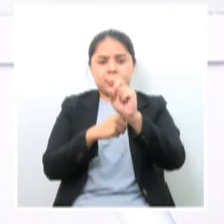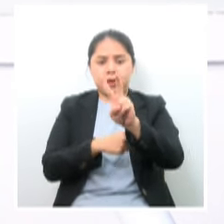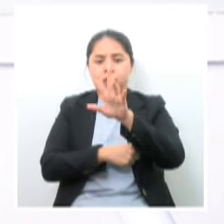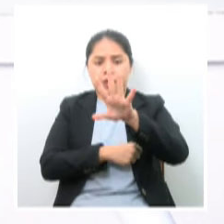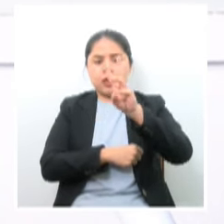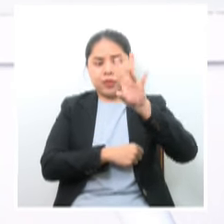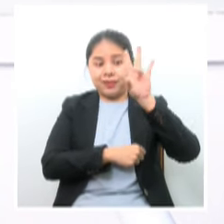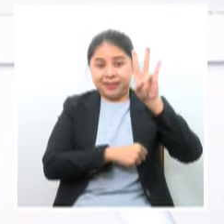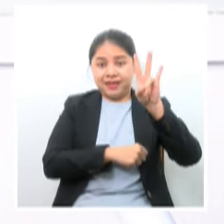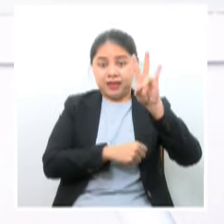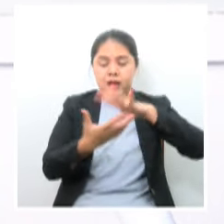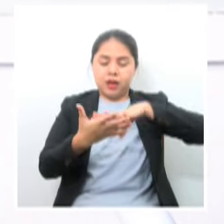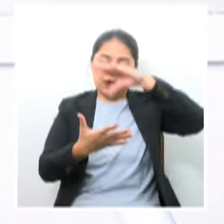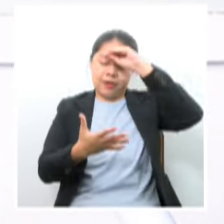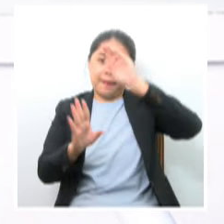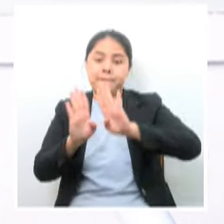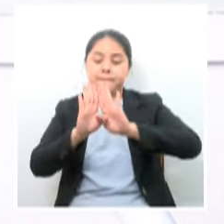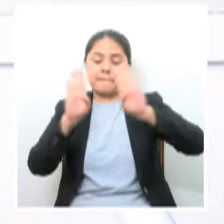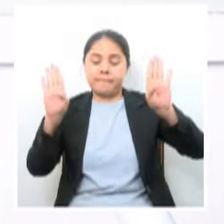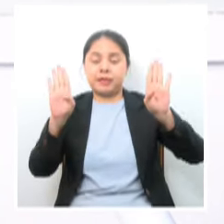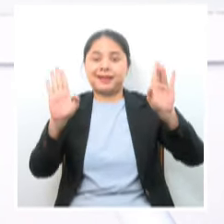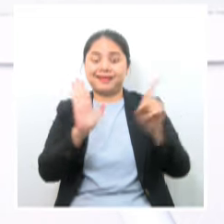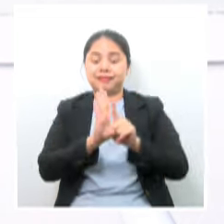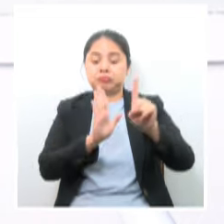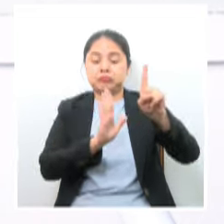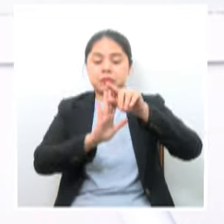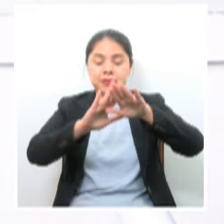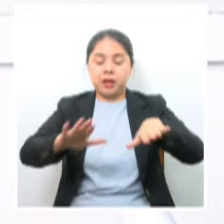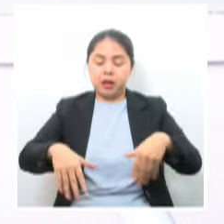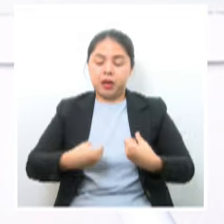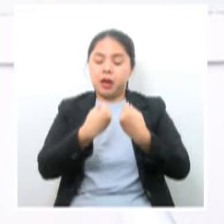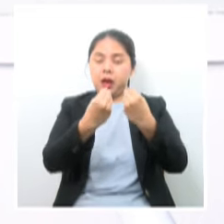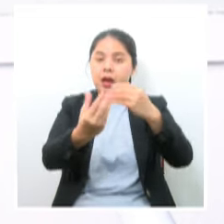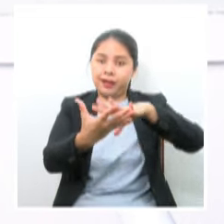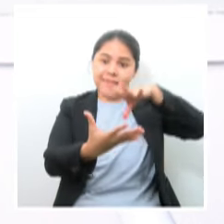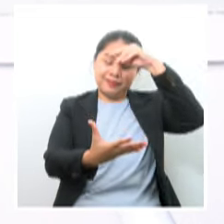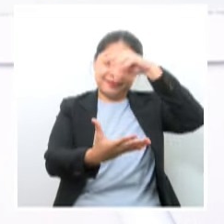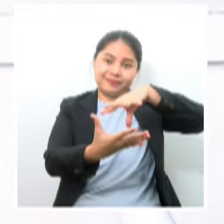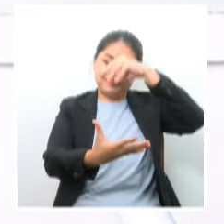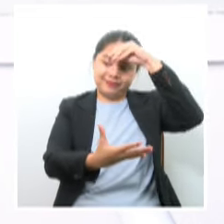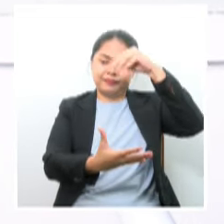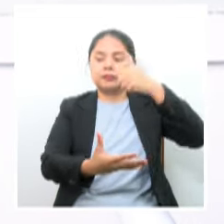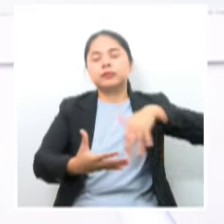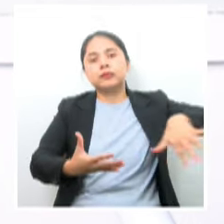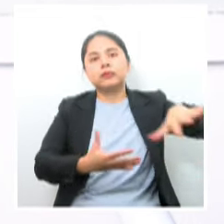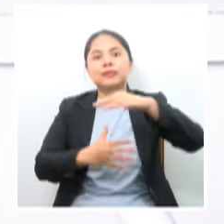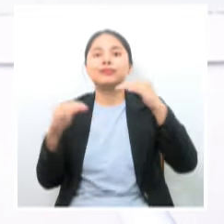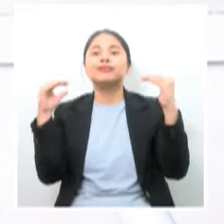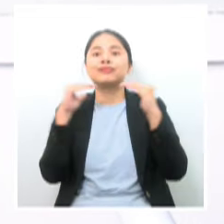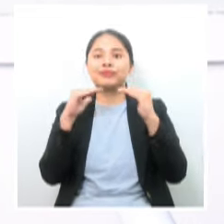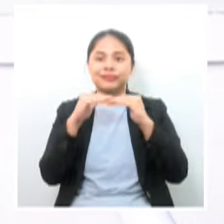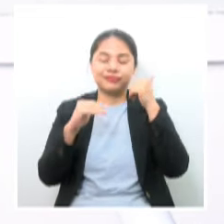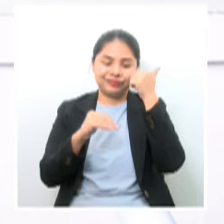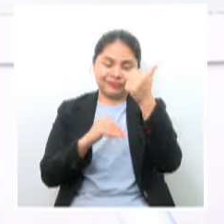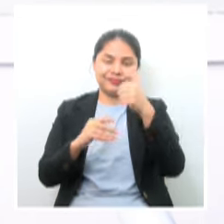ะคะเพื่อเป็นการเตรียมความพร้อมในทุกสิ่งทุกอย่างนะคะให้กับเด็กๆของเราได้รับการศึกษานะคะอย่างทั่วถึงแล้วก็เท่าเทียมด้วยนะ